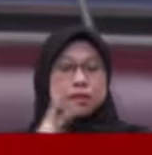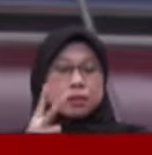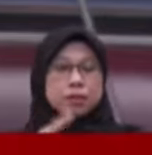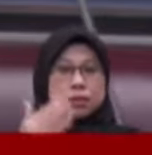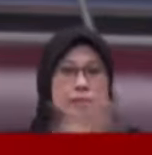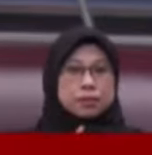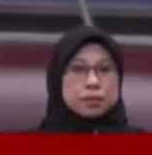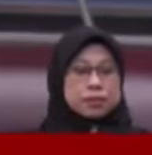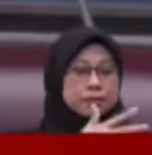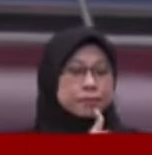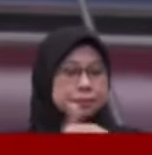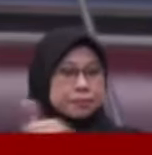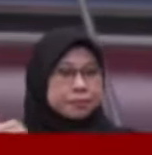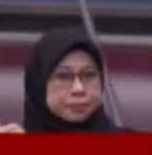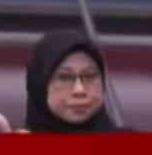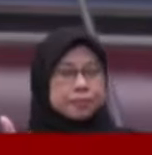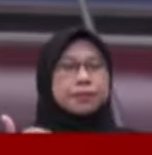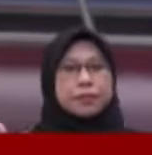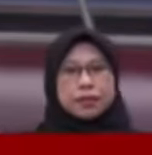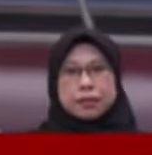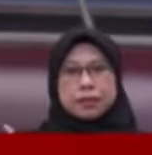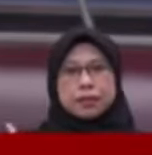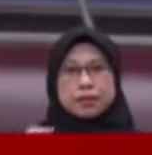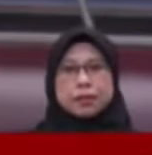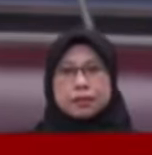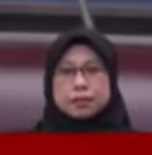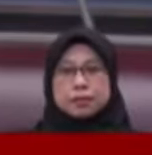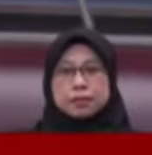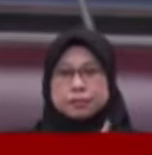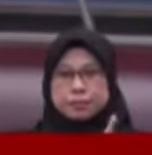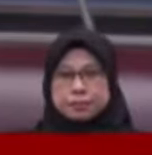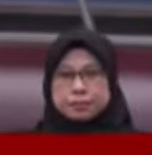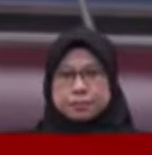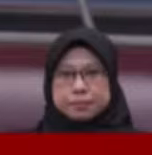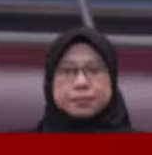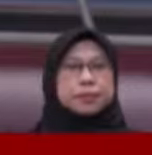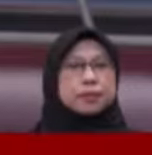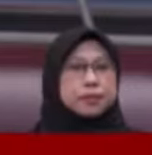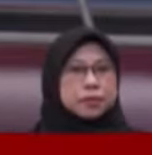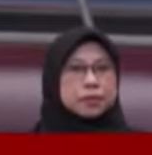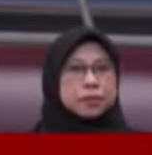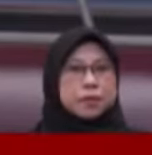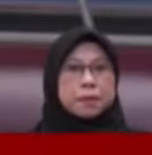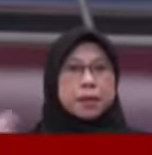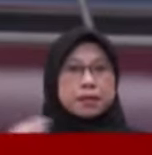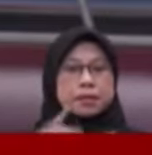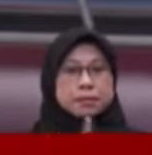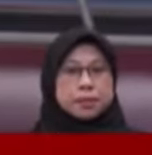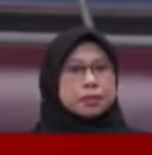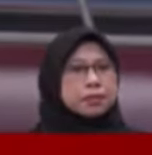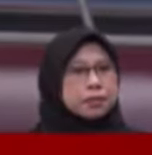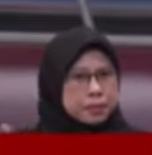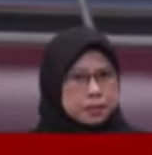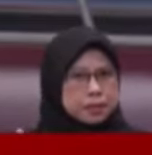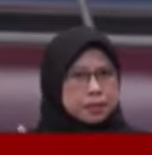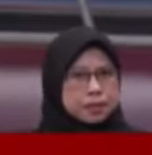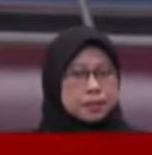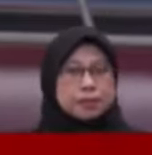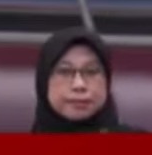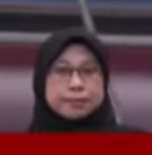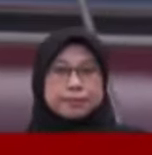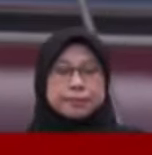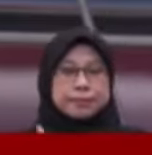செய்தியாளர்கள் நம்பகமான தரப்பிடமிருந்து தகவல்களை பெற வேண்டும். அத்துடன் பாதிப்புகள் ஏற்படா வண்ணம் நெறியுடனும் நியாயத்துடனும்